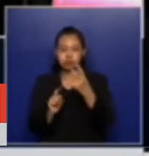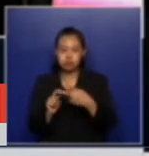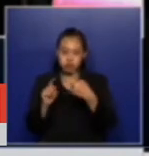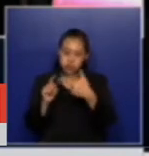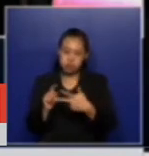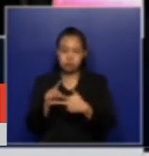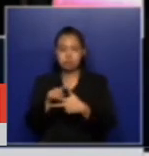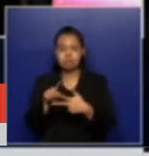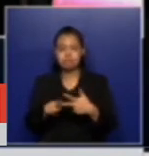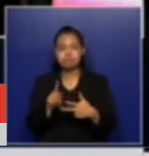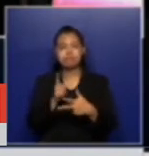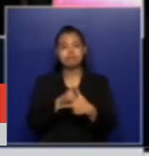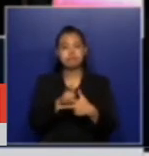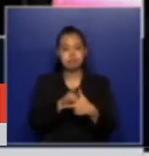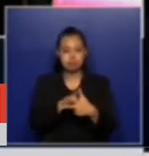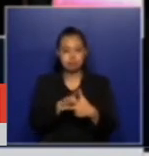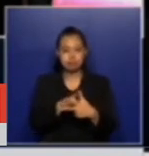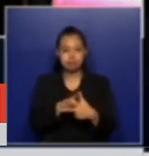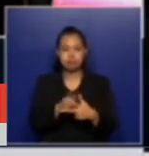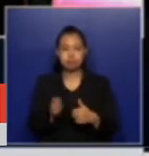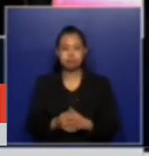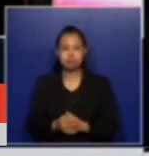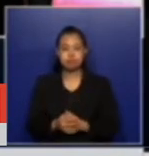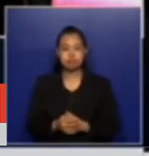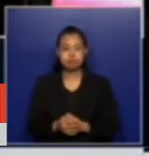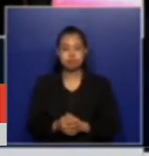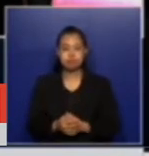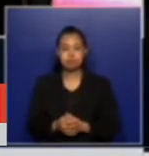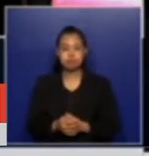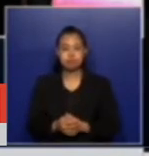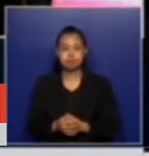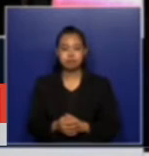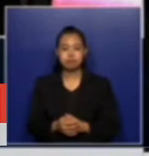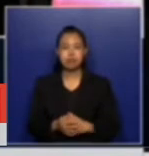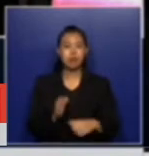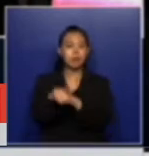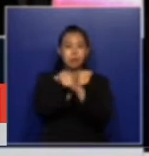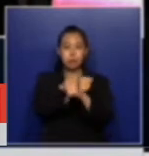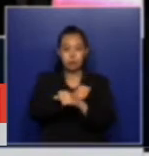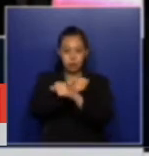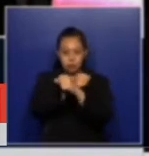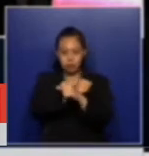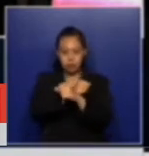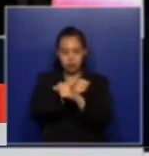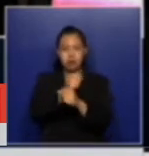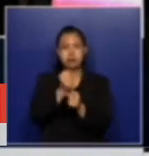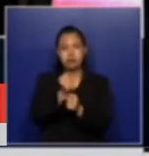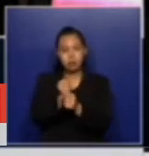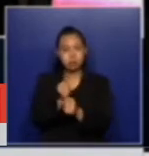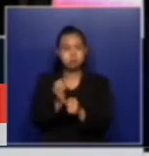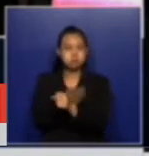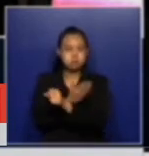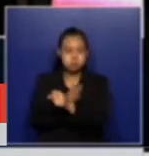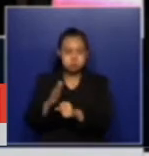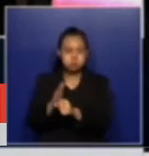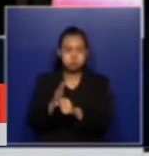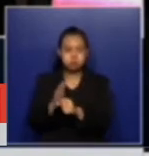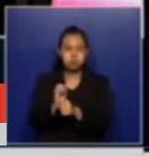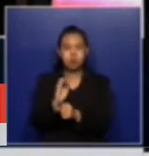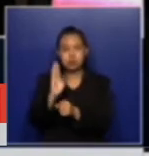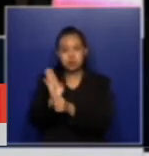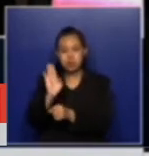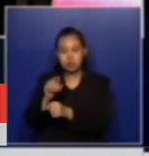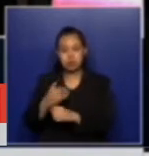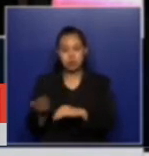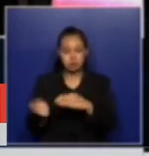า 1. ปัจจัยแรกก็คือเราจะต้องป้องกันไม่ให้ธุรกิจภายในประเทศของเรานั้น